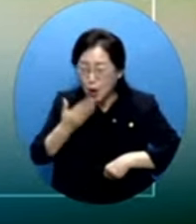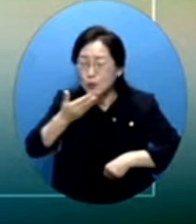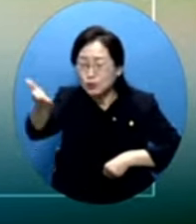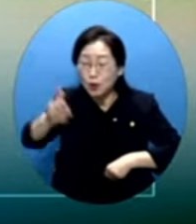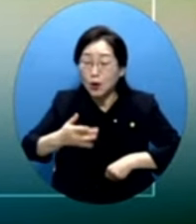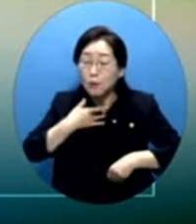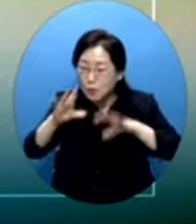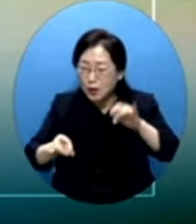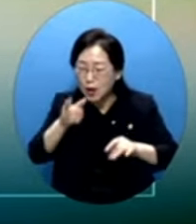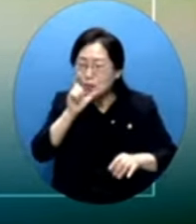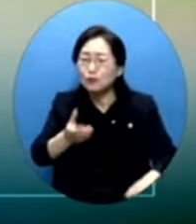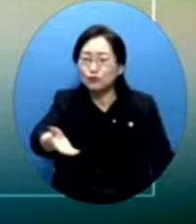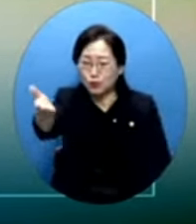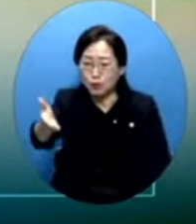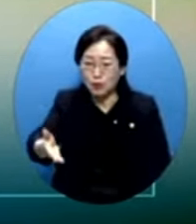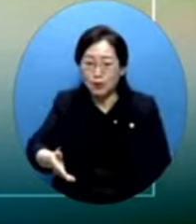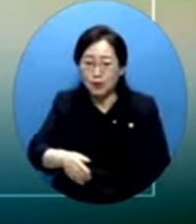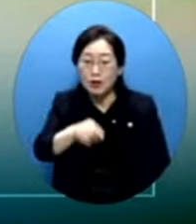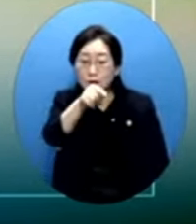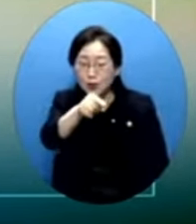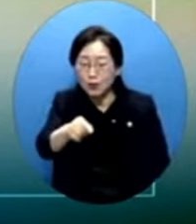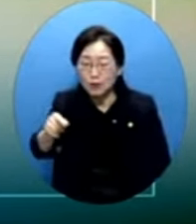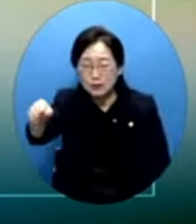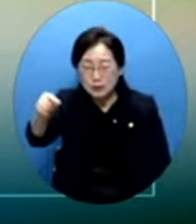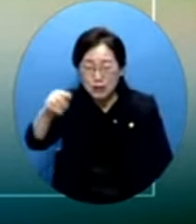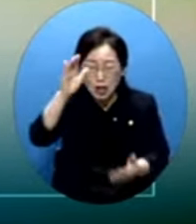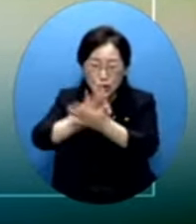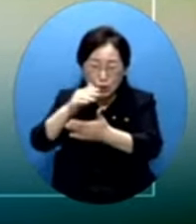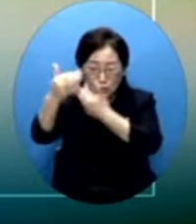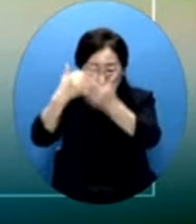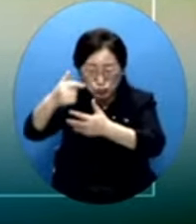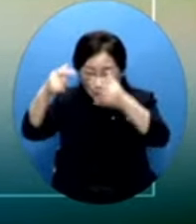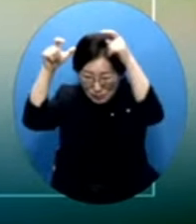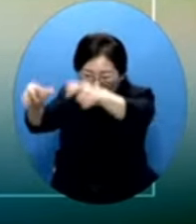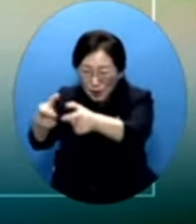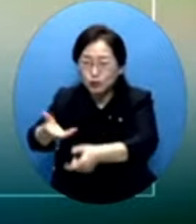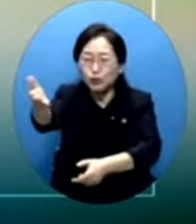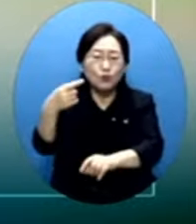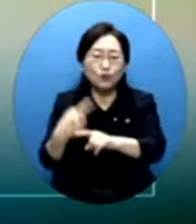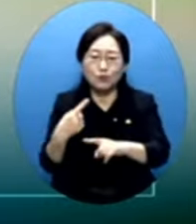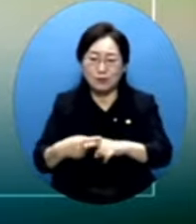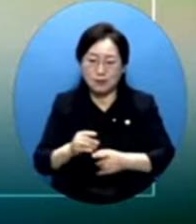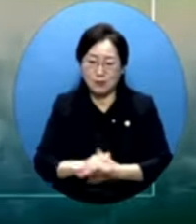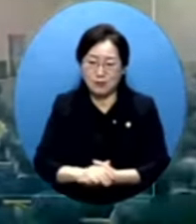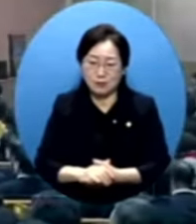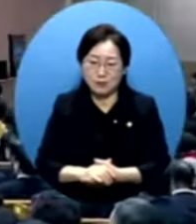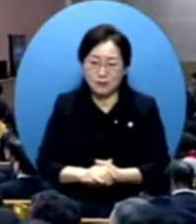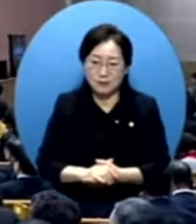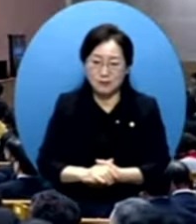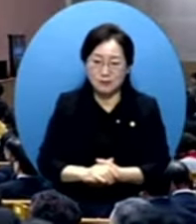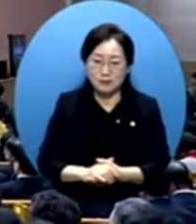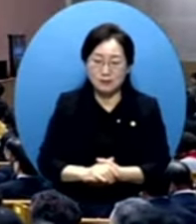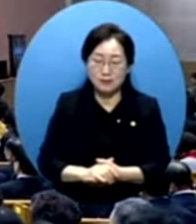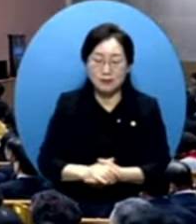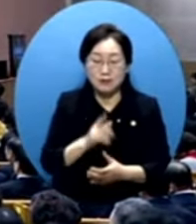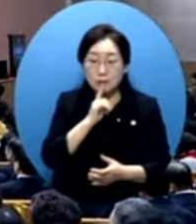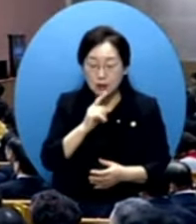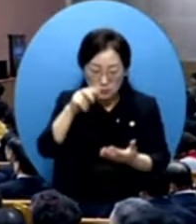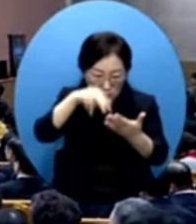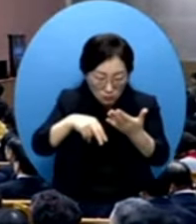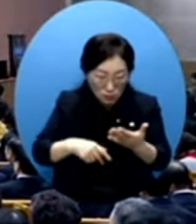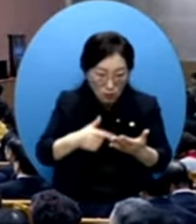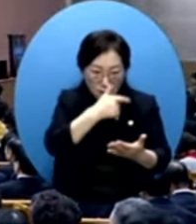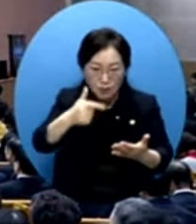마시게 하라 그리함으로 내가 숯불을 그 머리에 쌓 오리라 아멘이 말씀에 큰